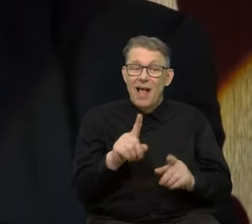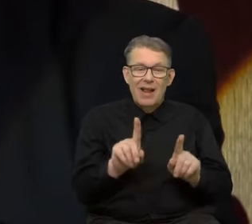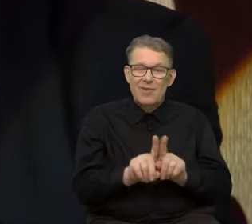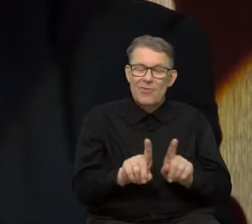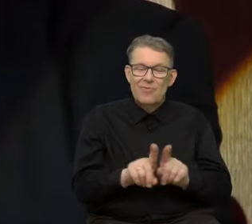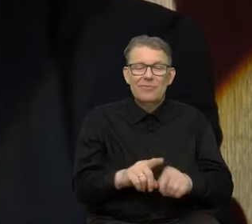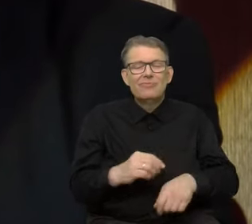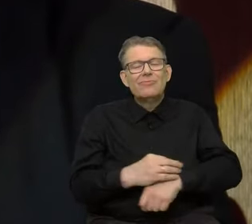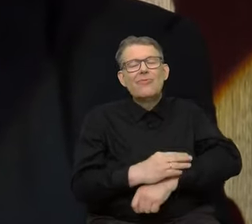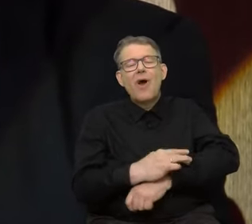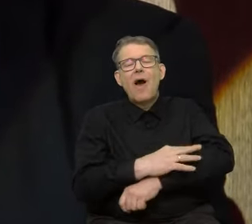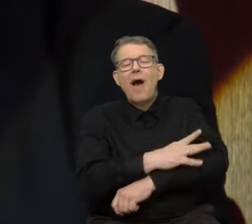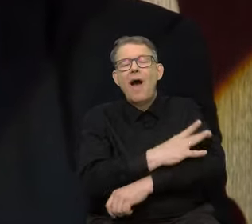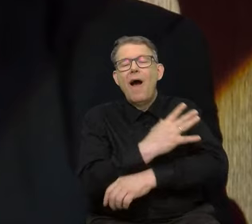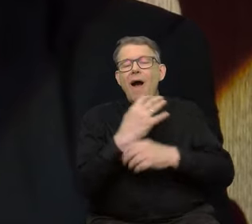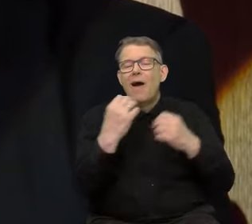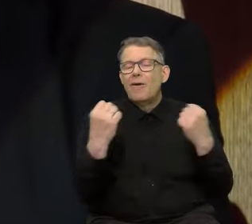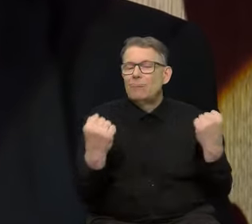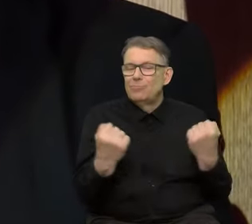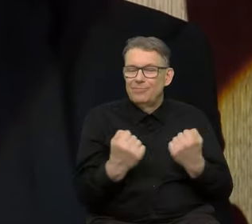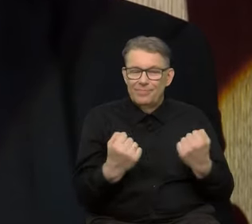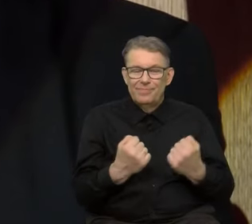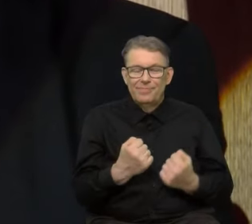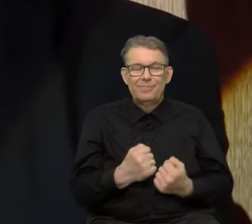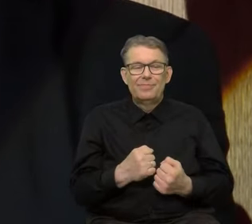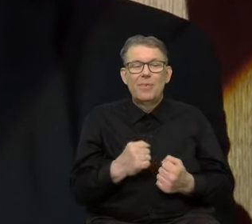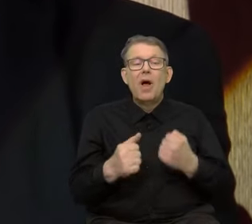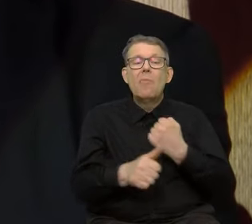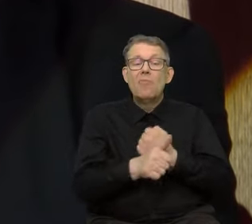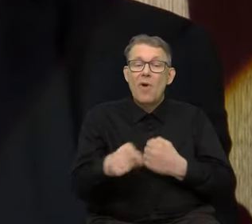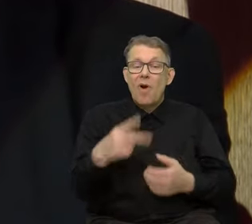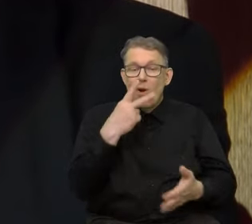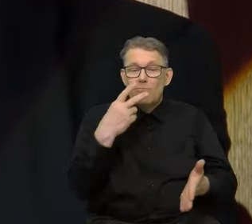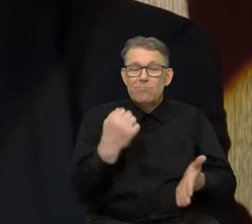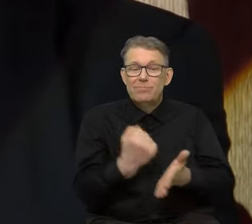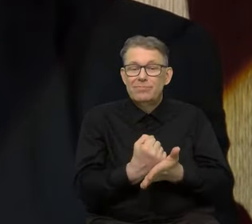za wzruszenie, bo ono potwierdzało